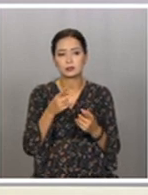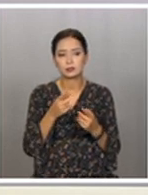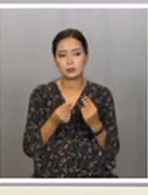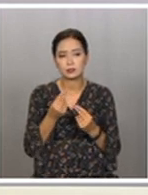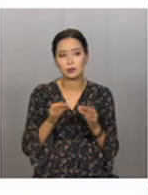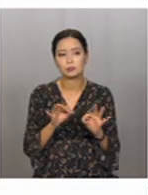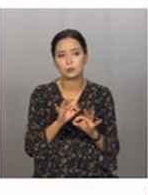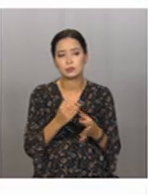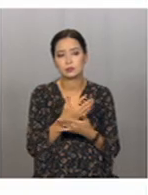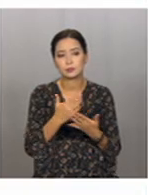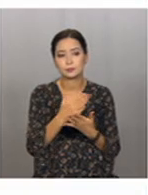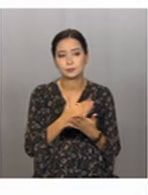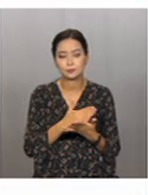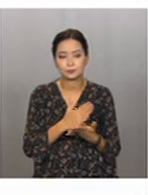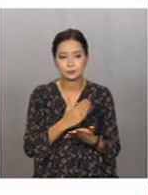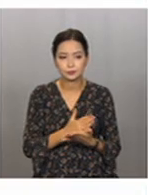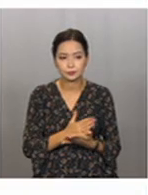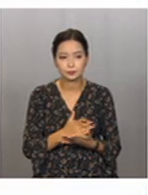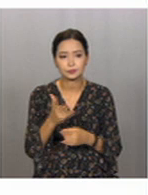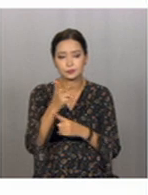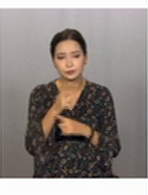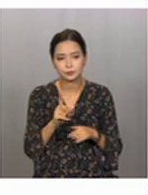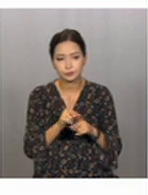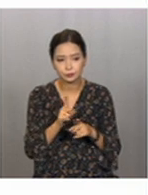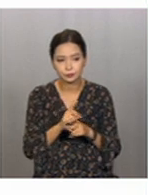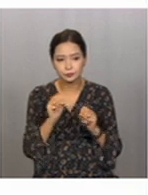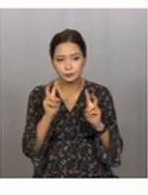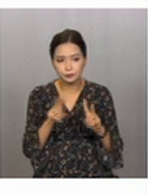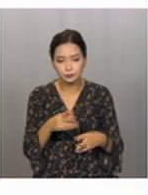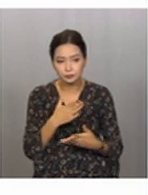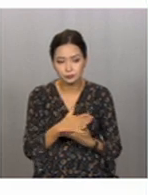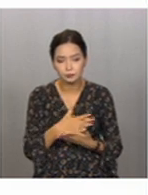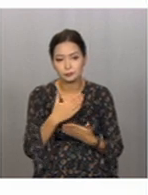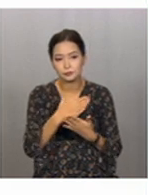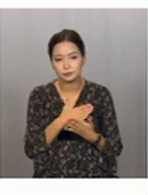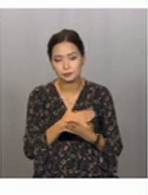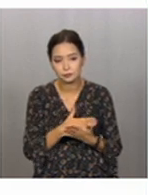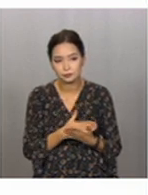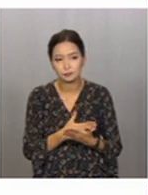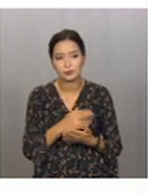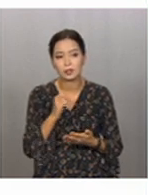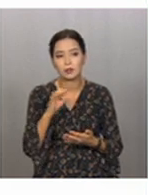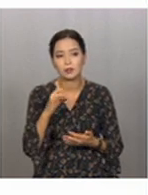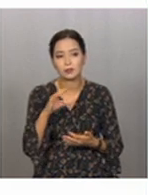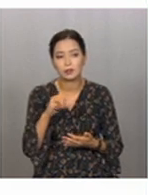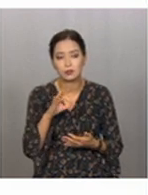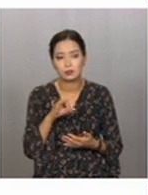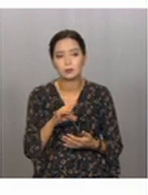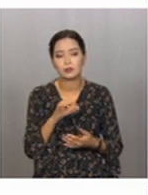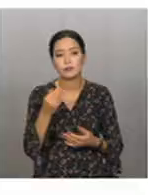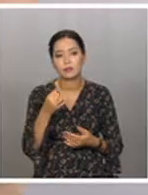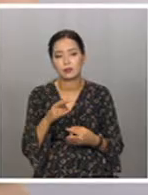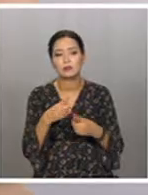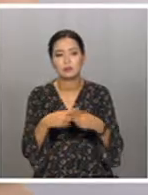арналған бағдарламалар, видеофайлдарды көруге арналған бағдарламалар, архиваторлар және тағы